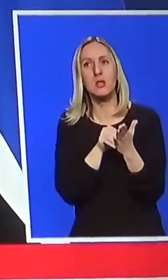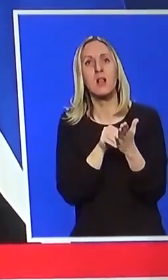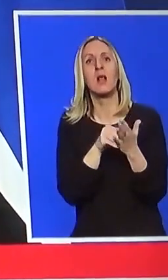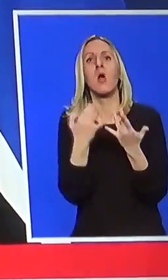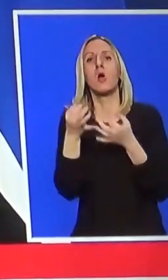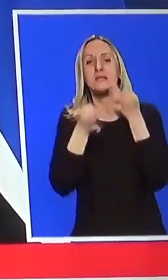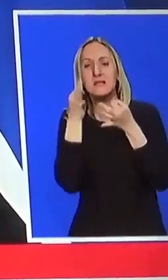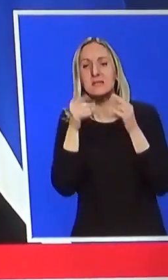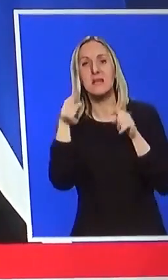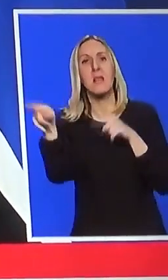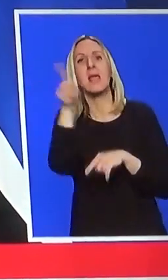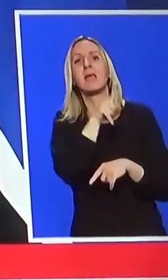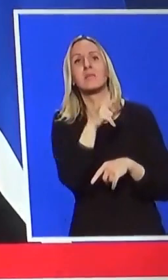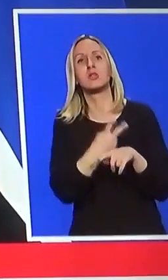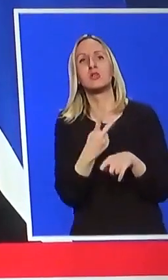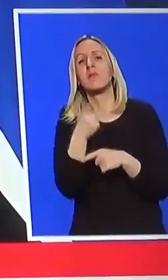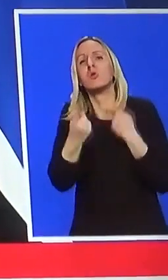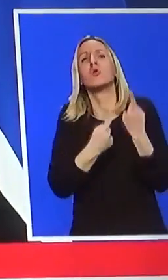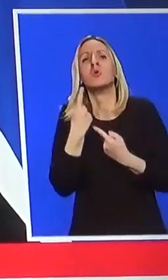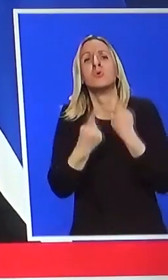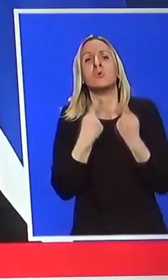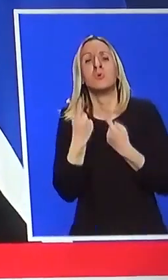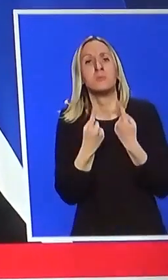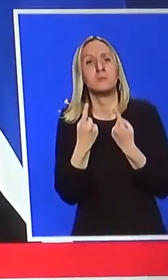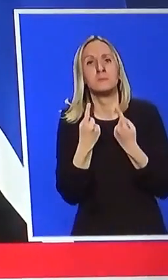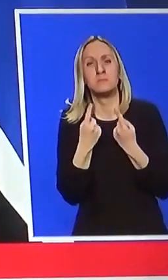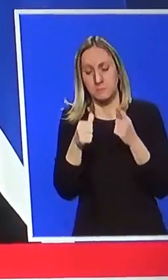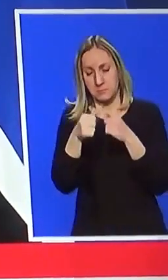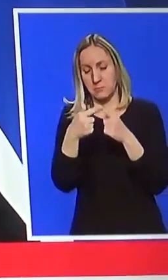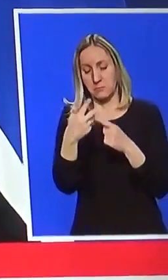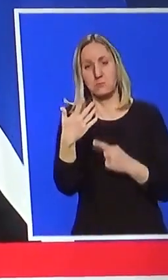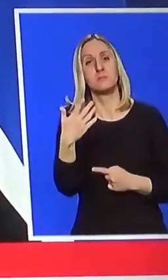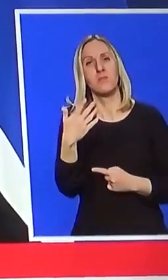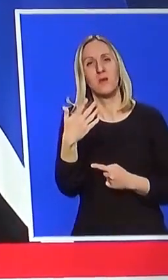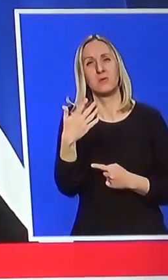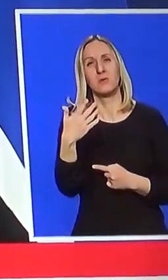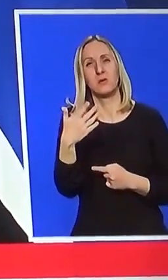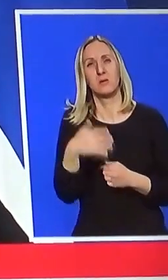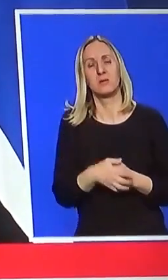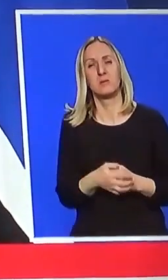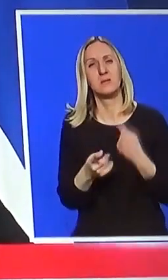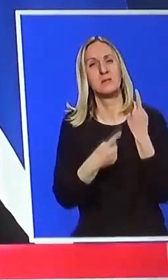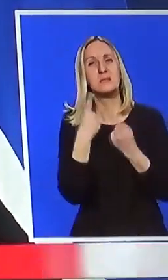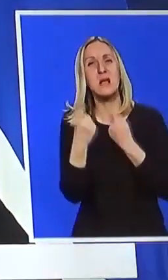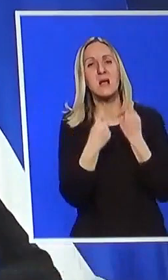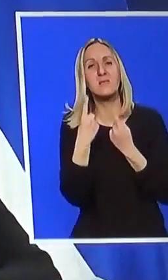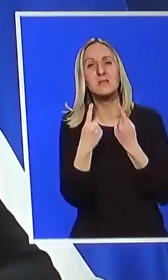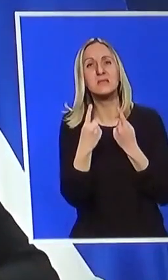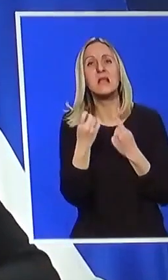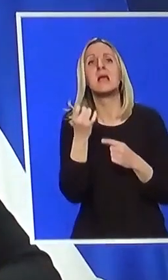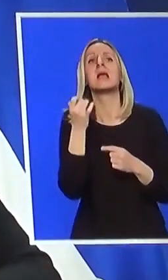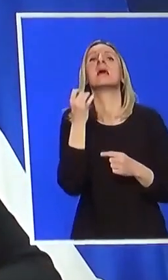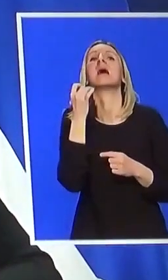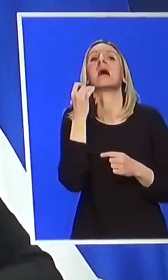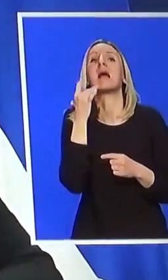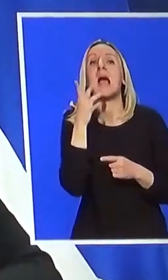testiranjem u pojedinim zemljama. To isključivo zavisi od nekoliko faktora. Prvo zavisi od momenta kada je prouzrokovač ušao u populaciju,